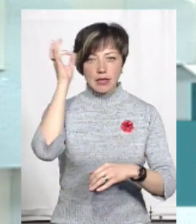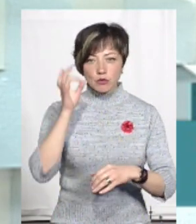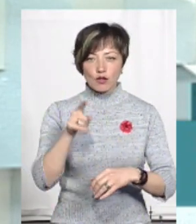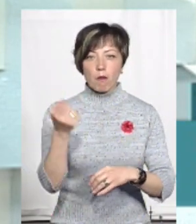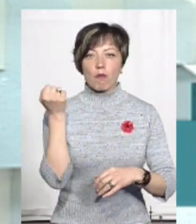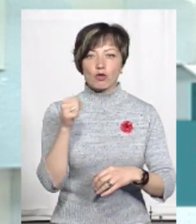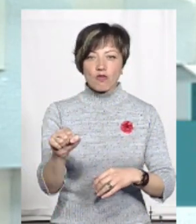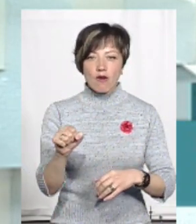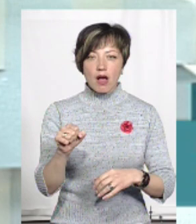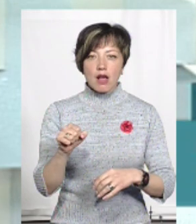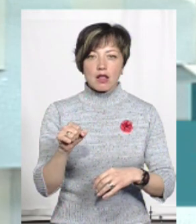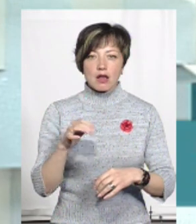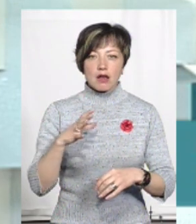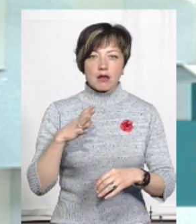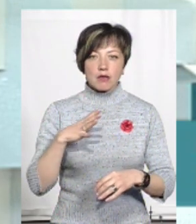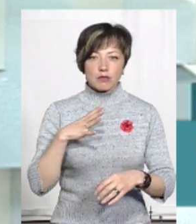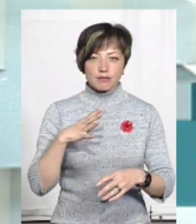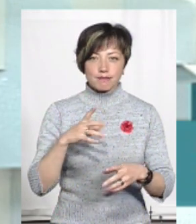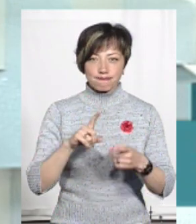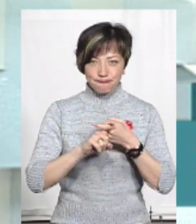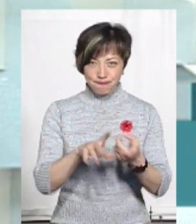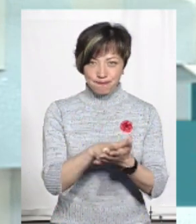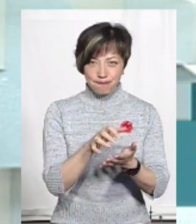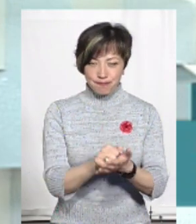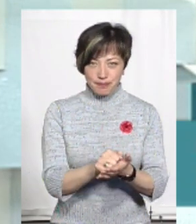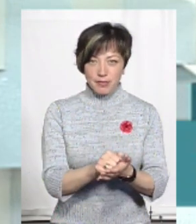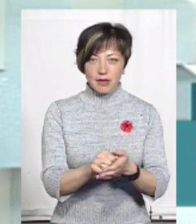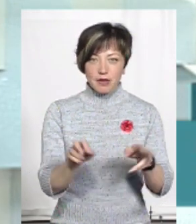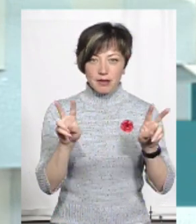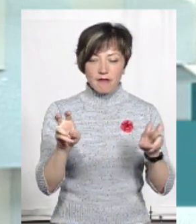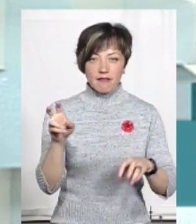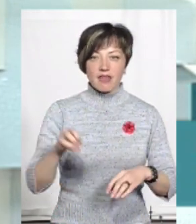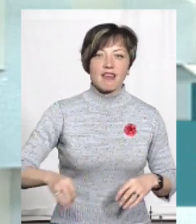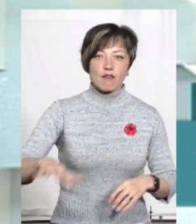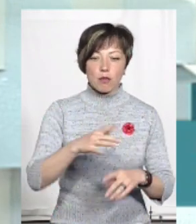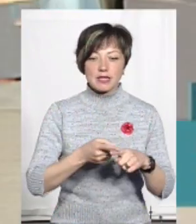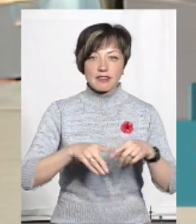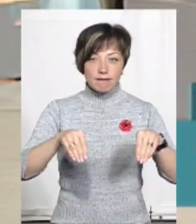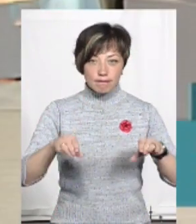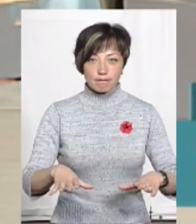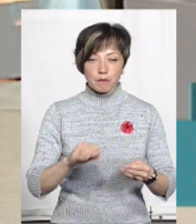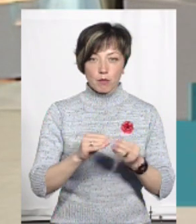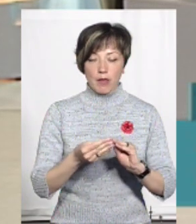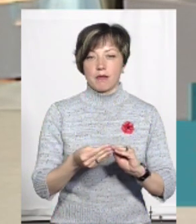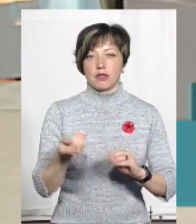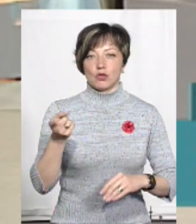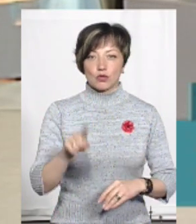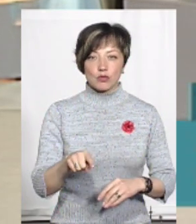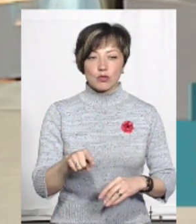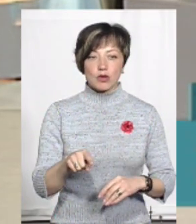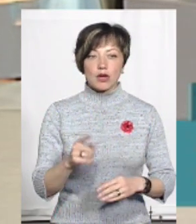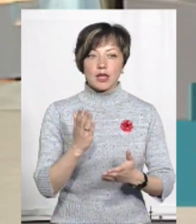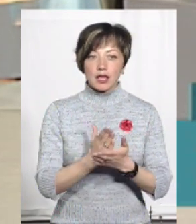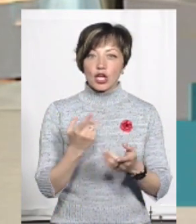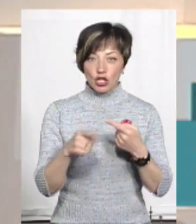подолали ту чуму, яка панувала в Європі. Тому це вихід із проблеми. Тому